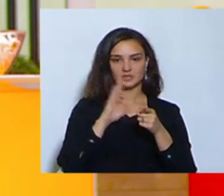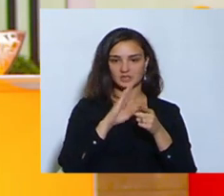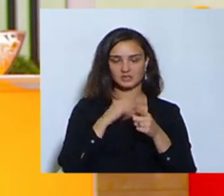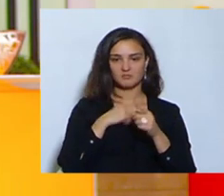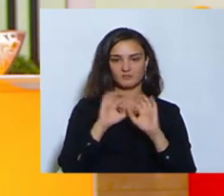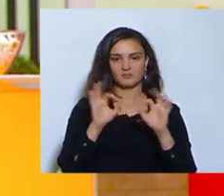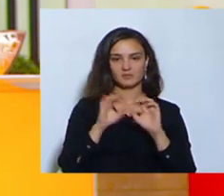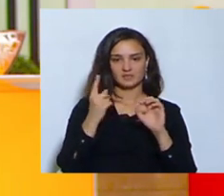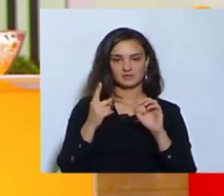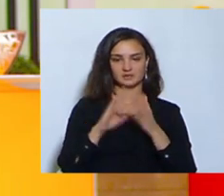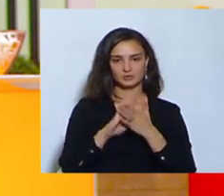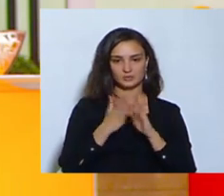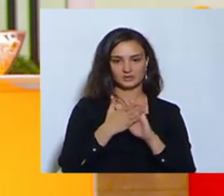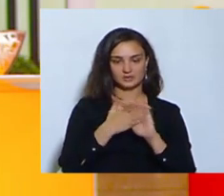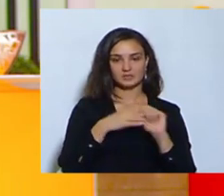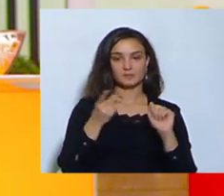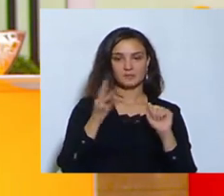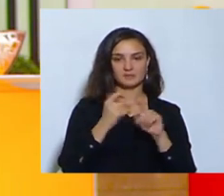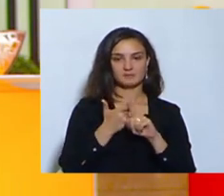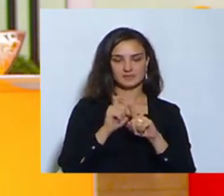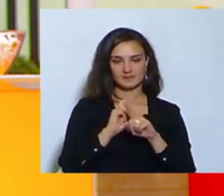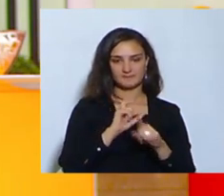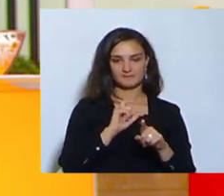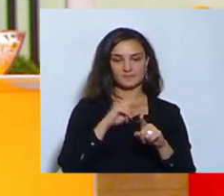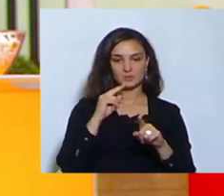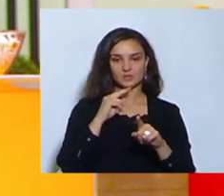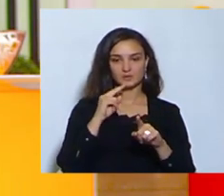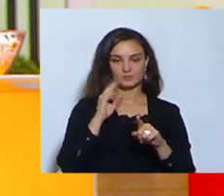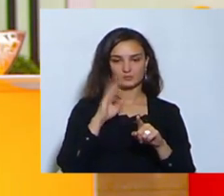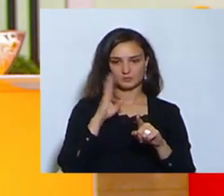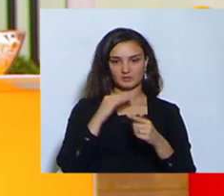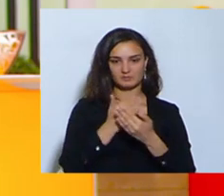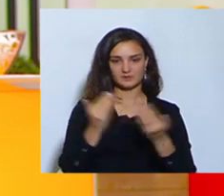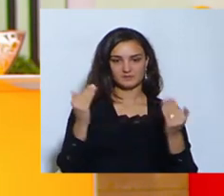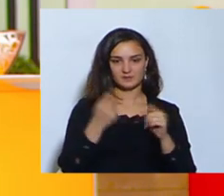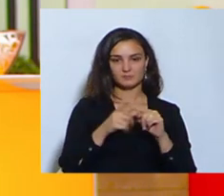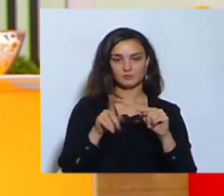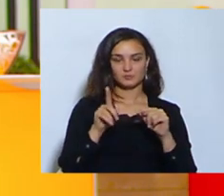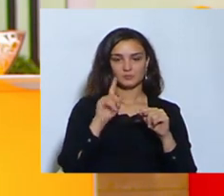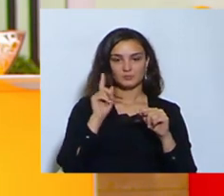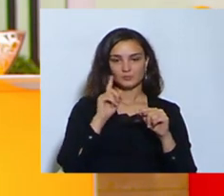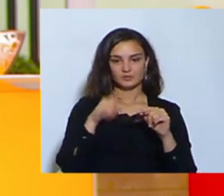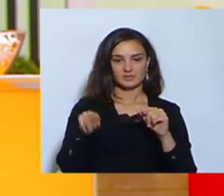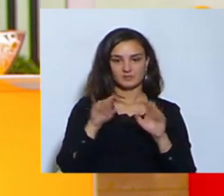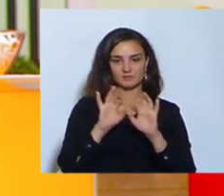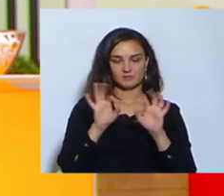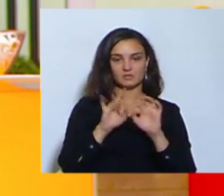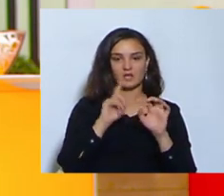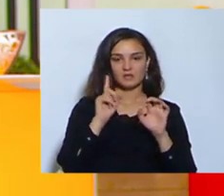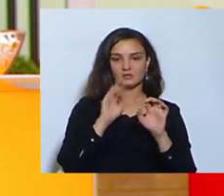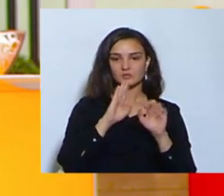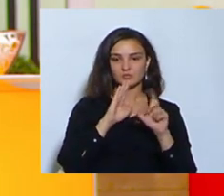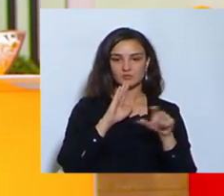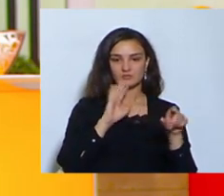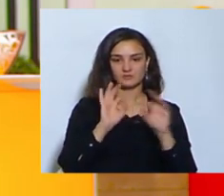მე ყვები ერთ ბანალურ სიტუაციას, მაგრამ ძალიან საყურადღებოს მშობლებისთვის, იმიტომ რომ მოზარდებზე ვლაპარაკობთ, ახალგაზრდა